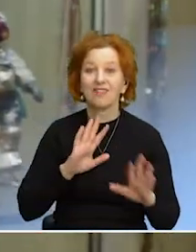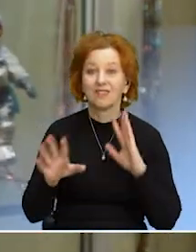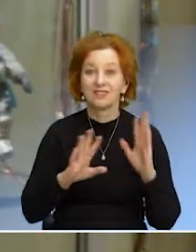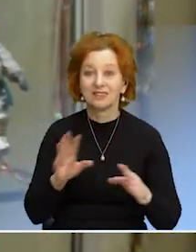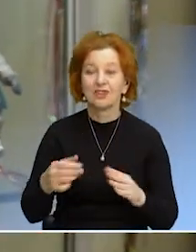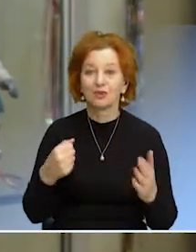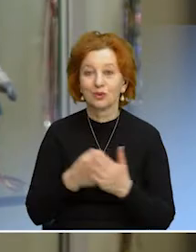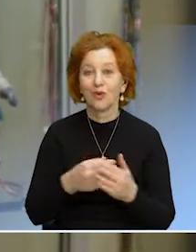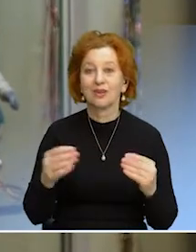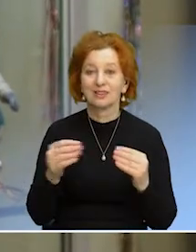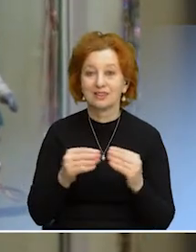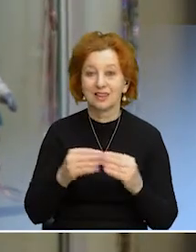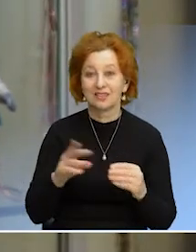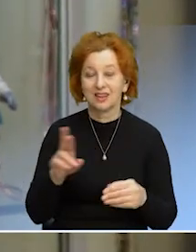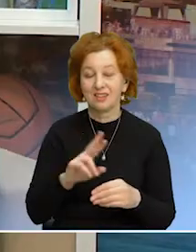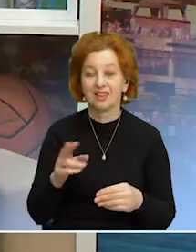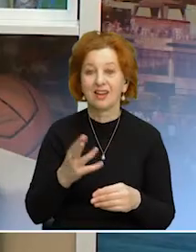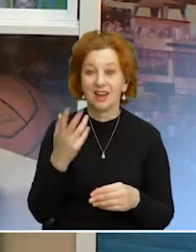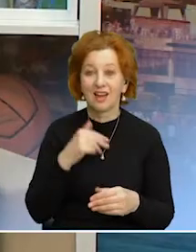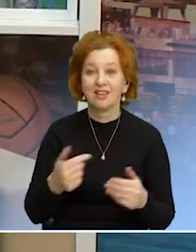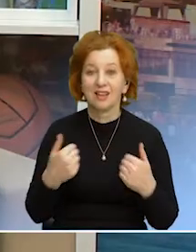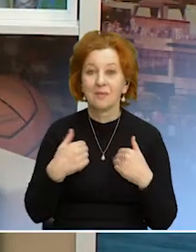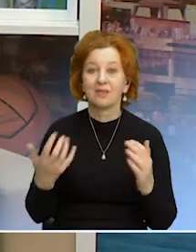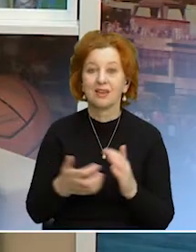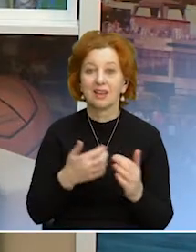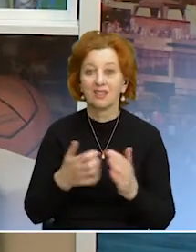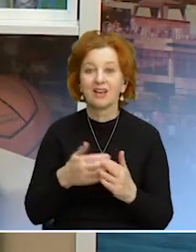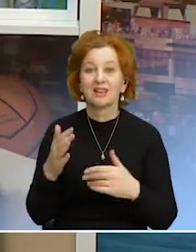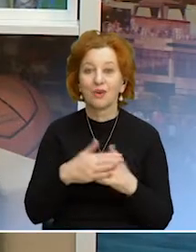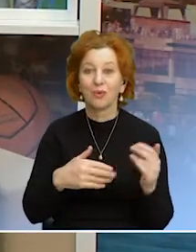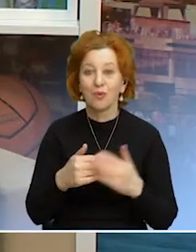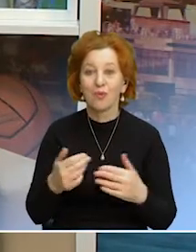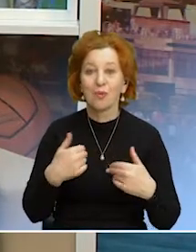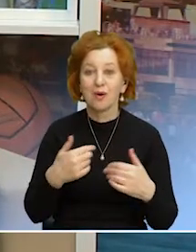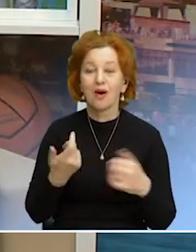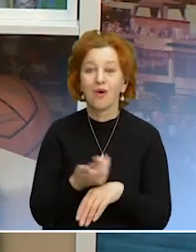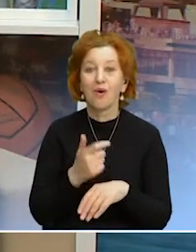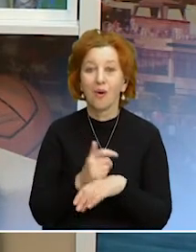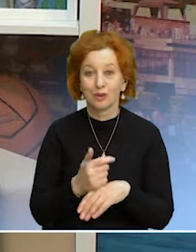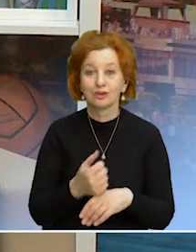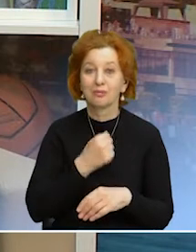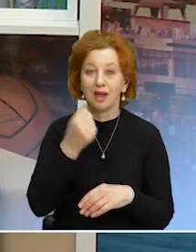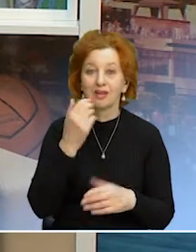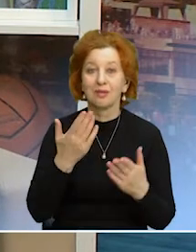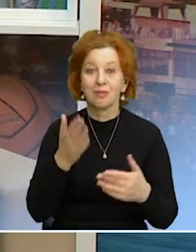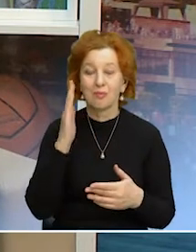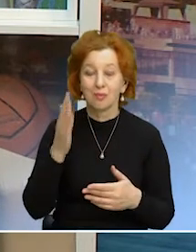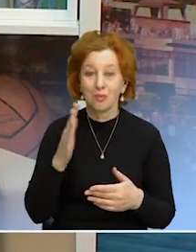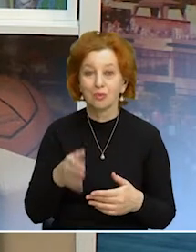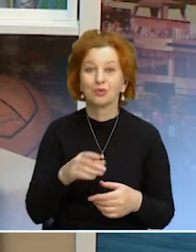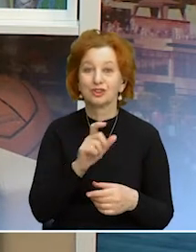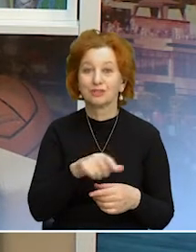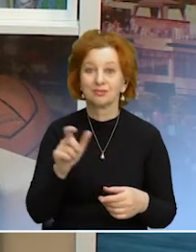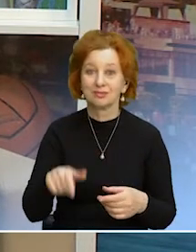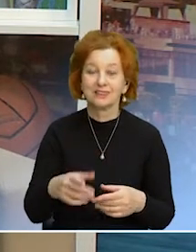эта продлится до 10 января. Когда нам не хватает рук, как говорится, мы очень признательны нашим будущим